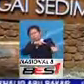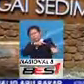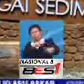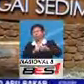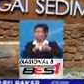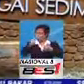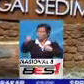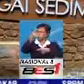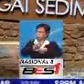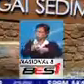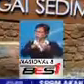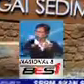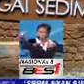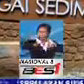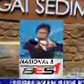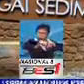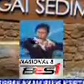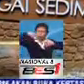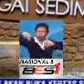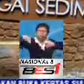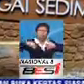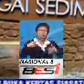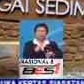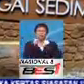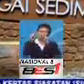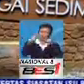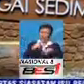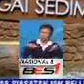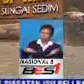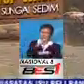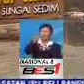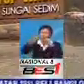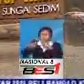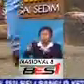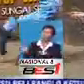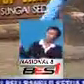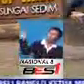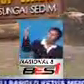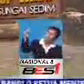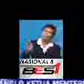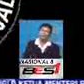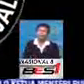tu, jauh. Tapi tak apa, takkan kita nak tengok ya. Apa kata kita buat dan kita cuba. Jom!